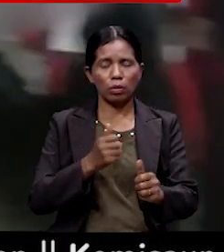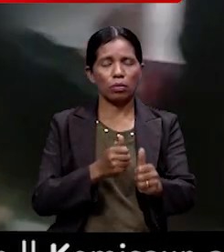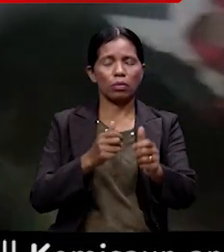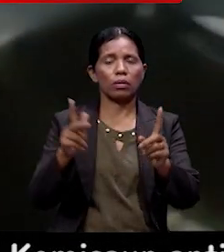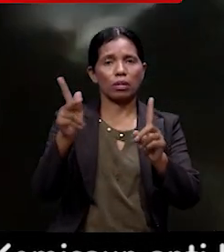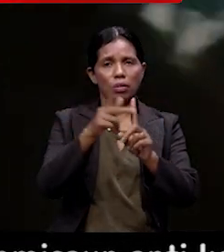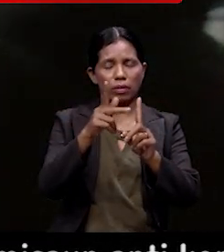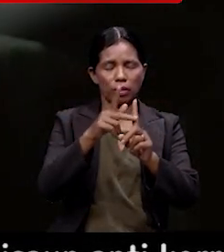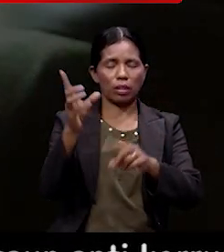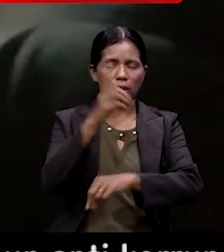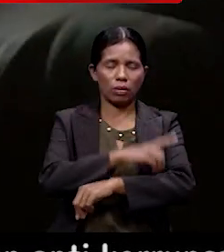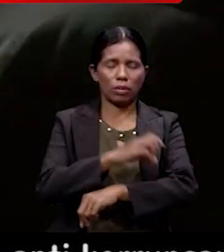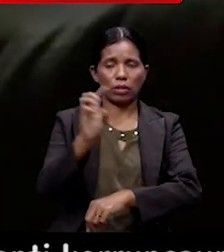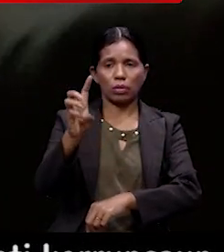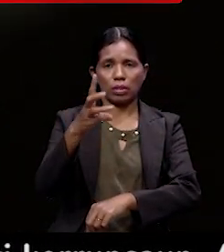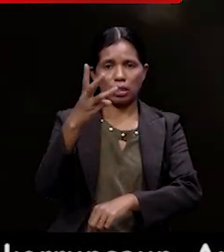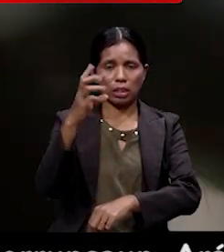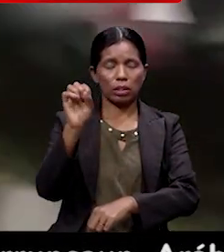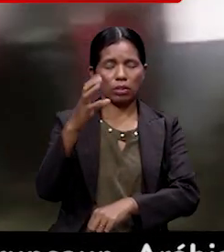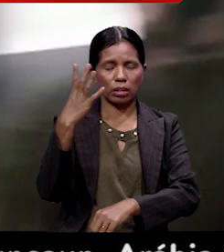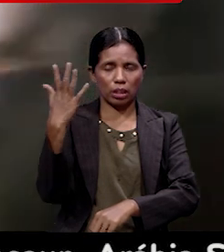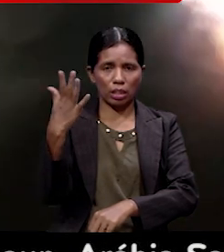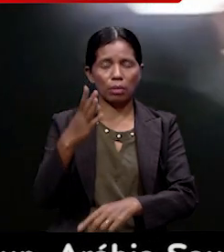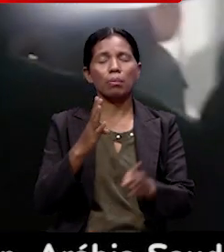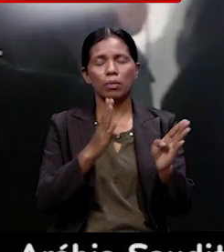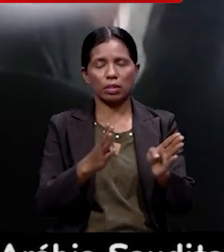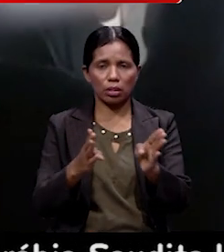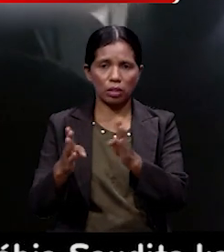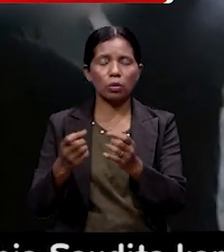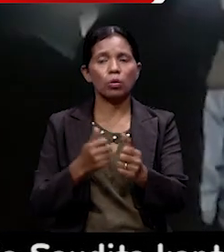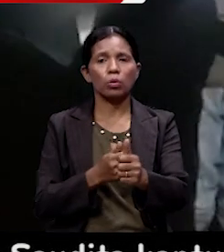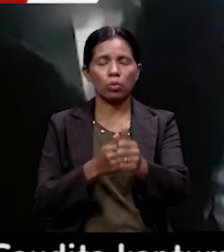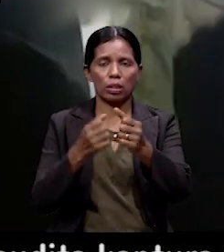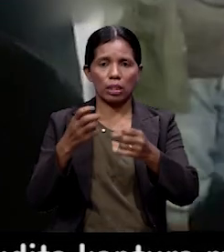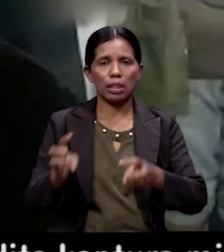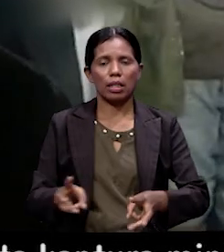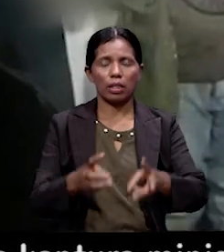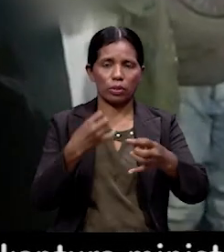durante lorong sanure singhat mak fuin prosesa tuir dalan justisa. Clementino Maya, ZMN.